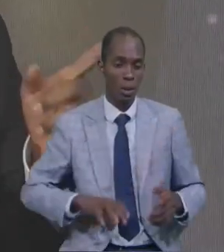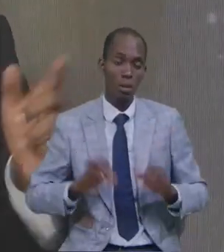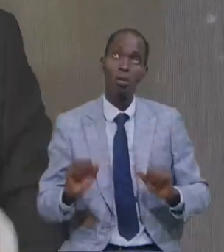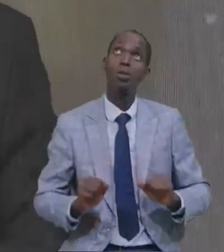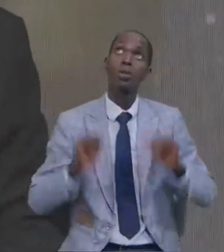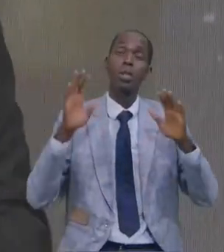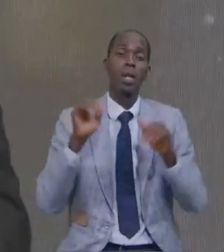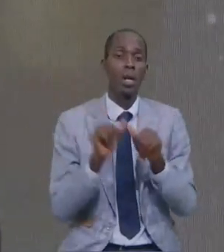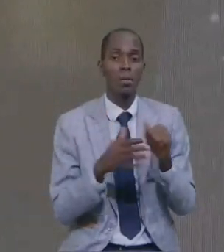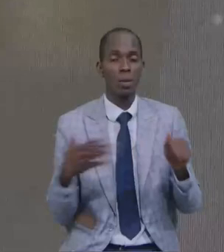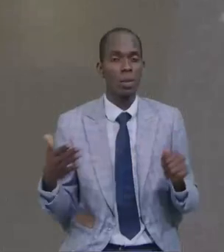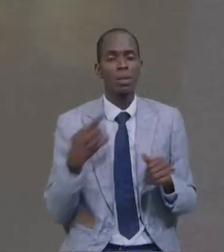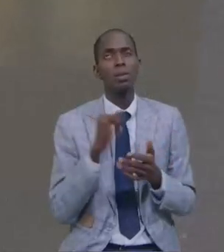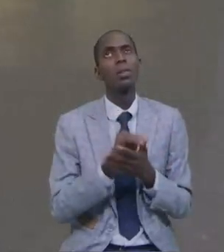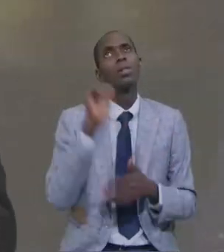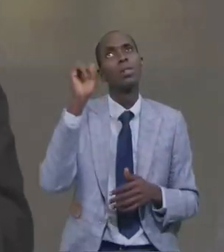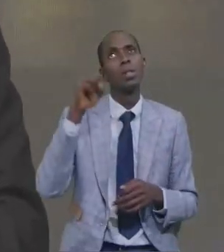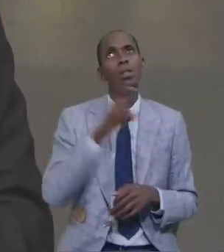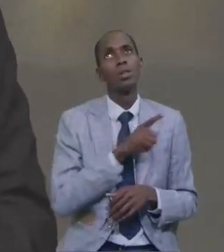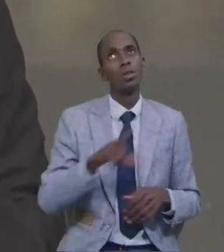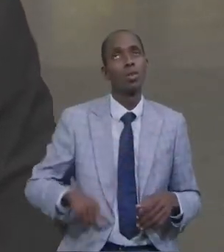J'abandonne tout. Tout à Christ.